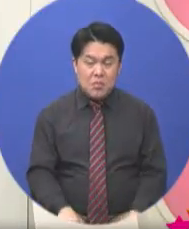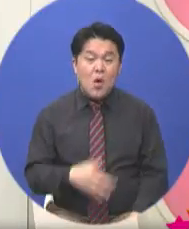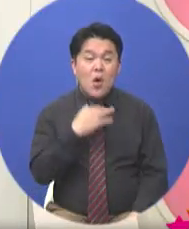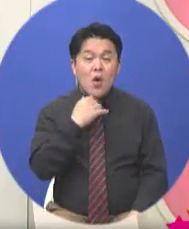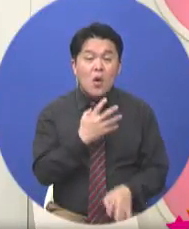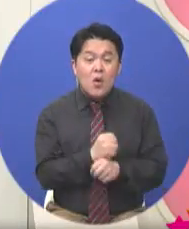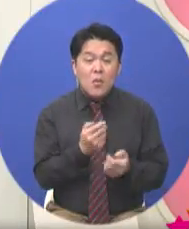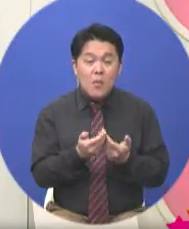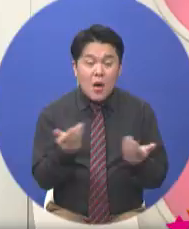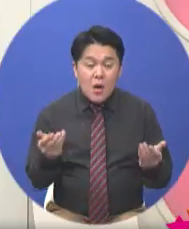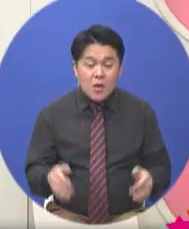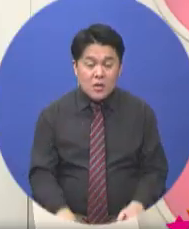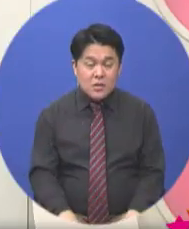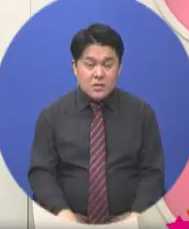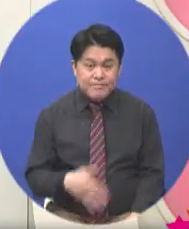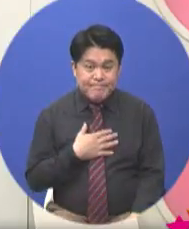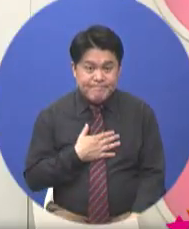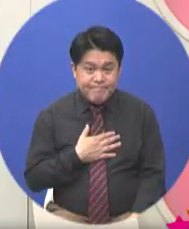몇 살쯤에요?